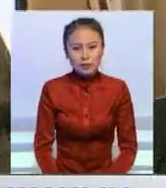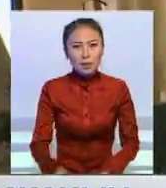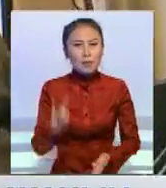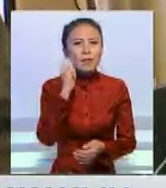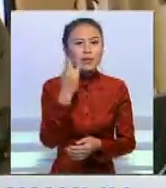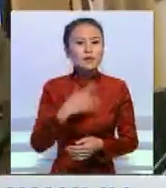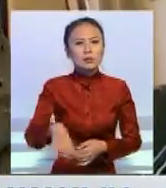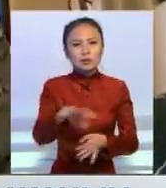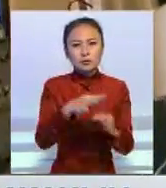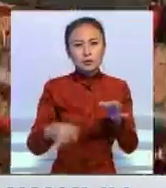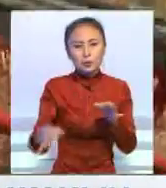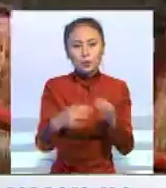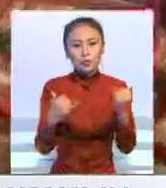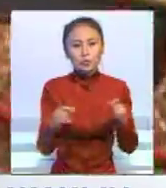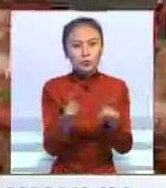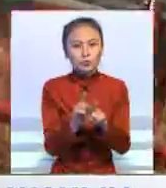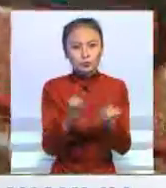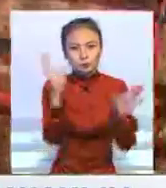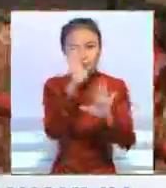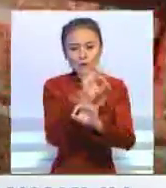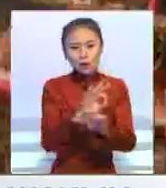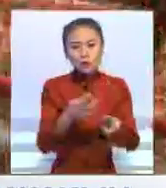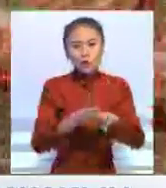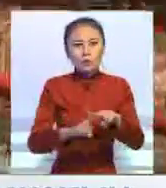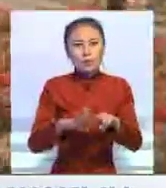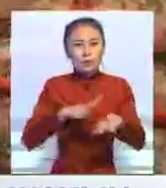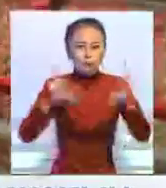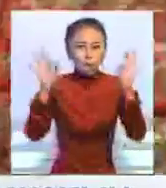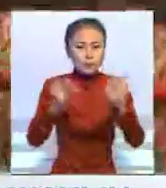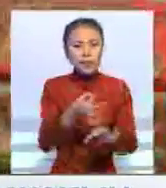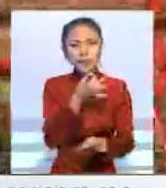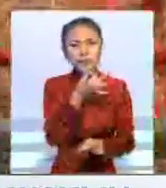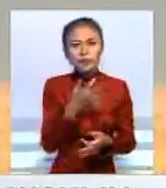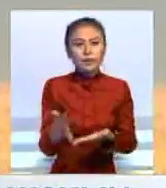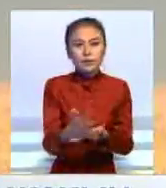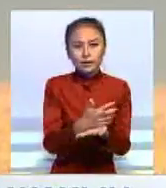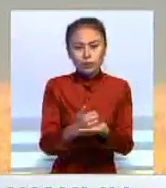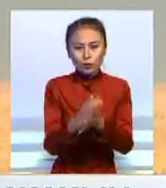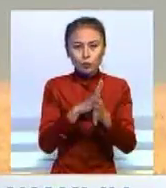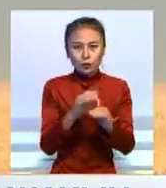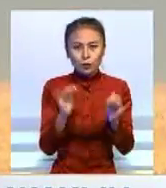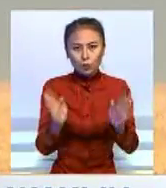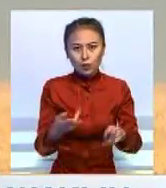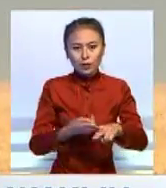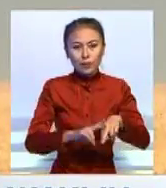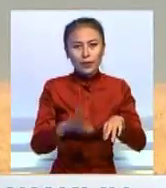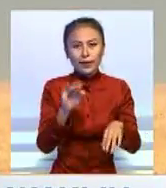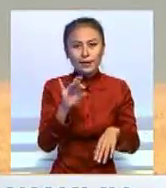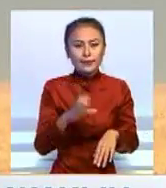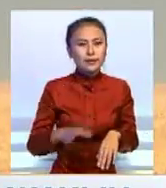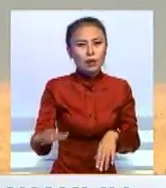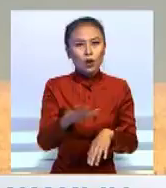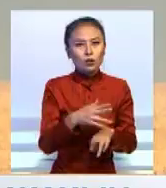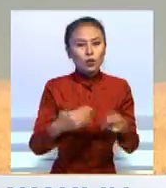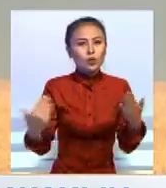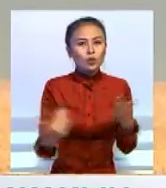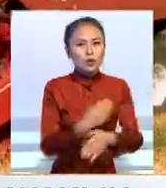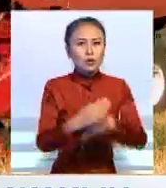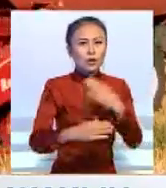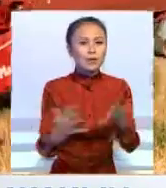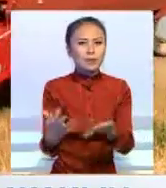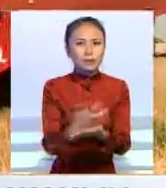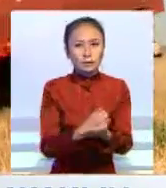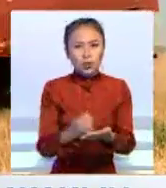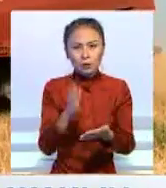Павлодардың дихандары үшін биылғы жыл жайлы болды. Күзгі дала жұмыстары мерзімінен бұрын аяқталуы мүмкін. Ертіс ауданының шаруаларына жаңа комбайндар